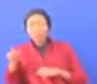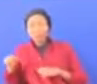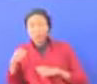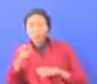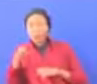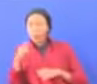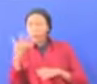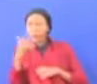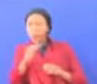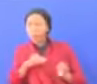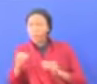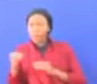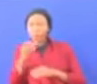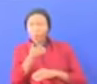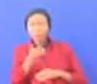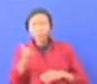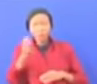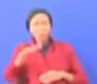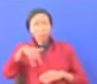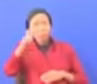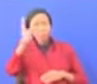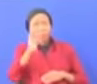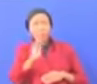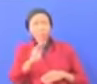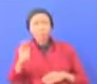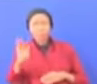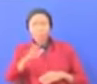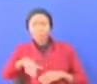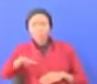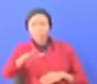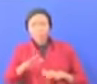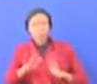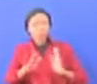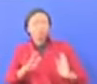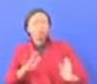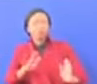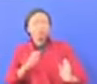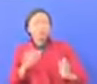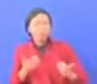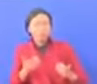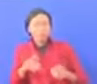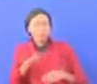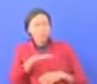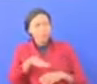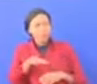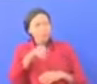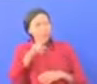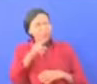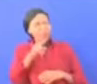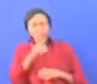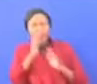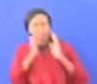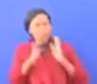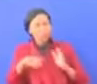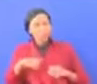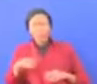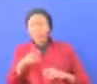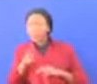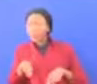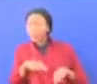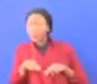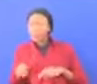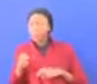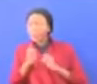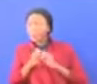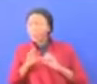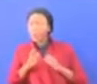anahama. Lakini na watoto wakikua wakiwa wakubwa wanaambiwa endelee tu hapa. Ndipo ambapo Mheshimiwa Jeri katika eneo hili kwenye mikataba mipya inakuja kutoa maeneo ya